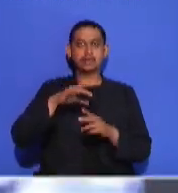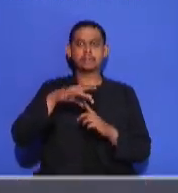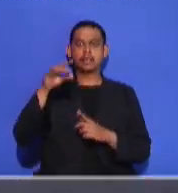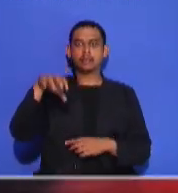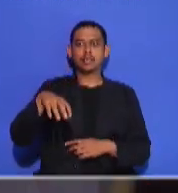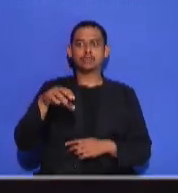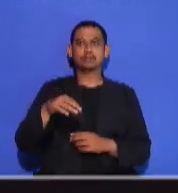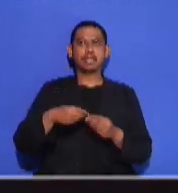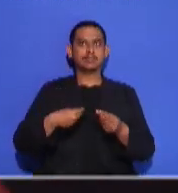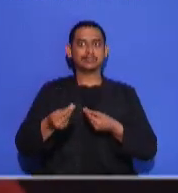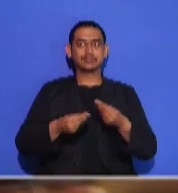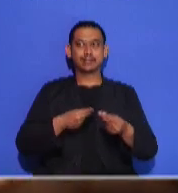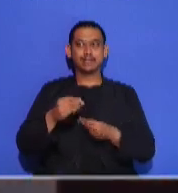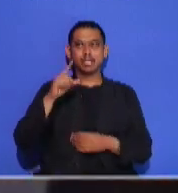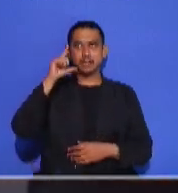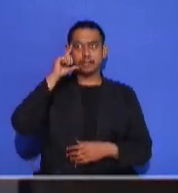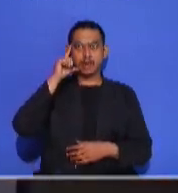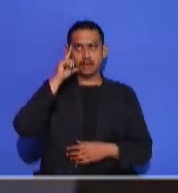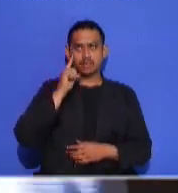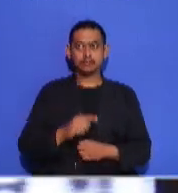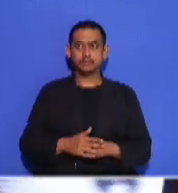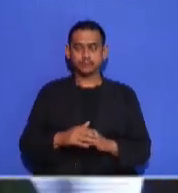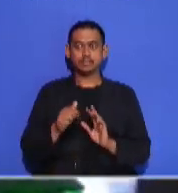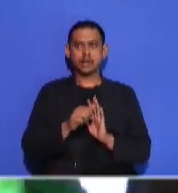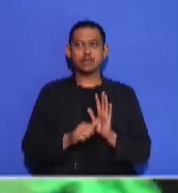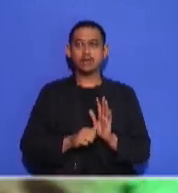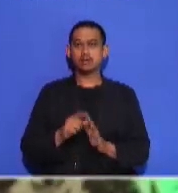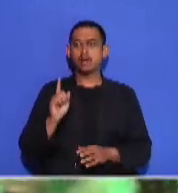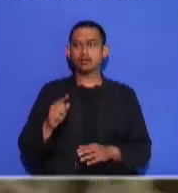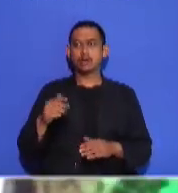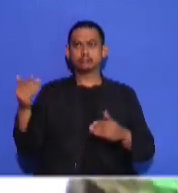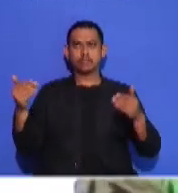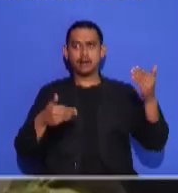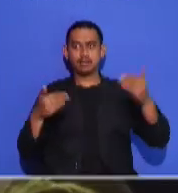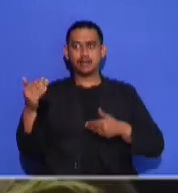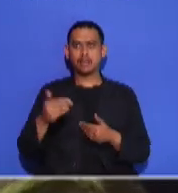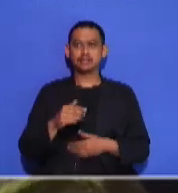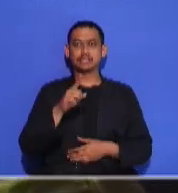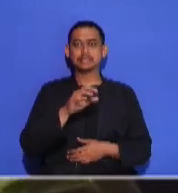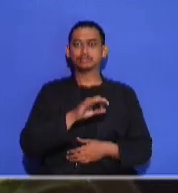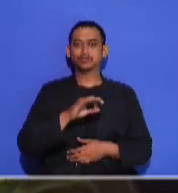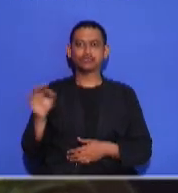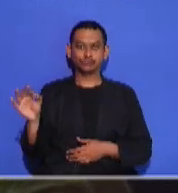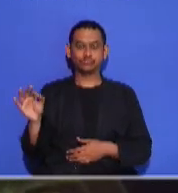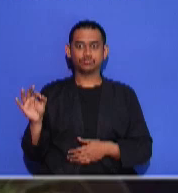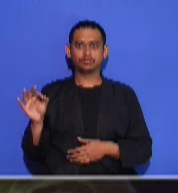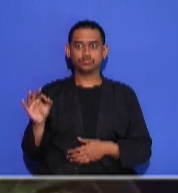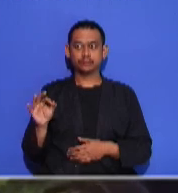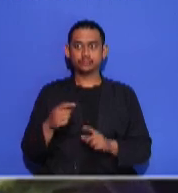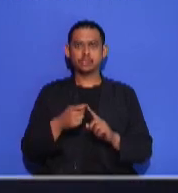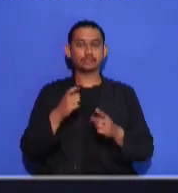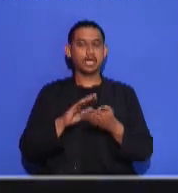perbelanjaan Sleman. Acara ini dihadiri 1000 peserta perempuan mengenakan kebaya dari seluruh komunitas perempuan di